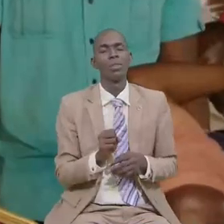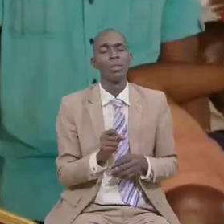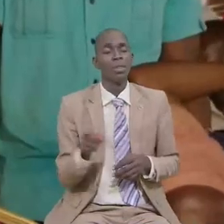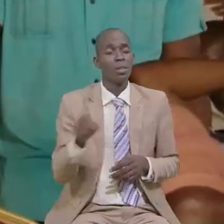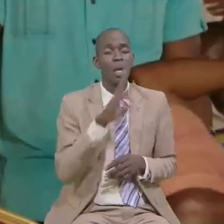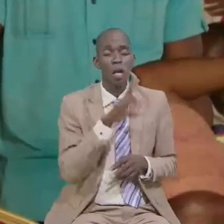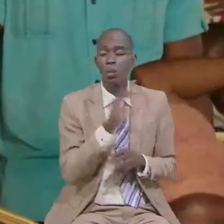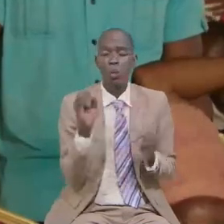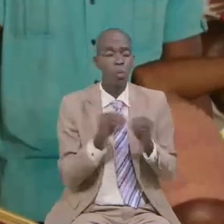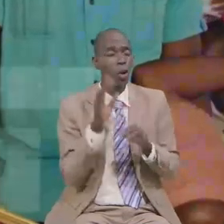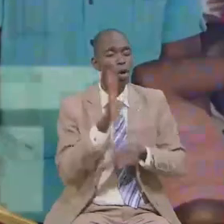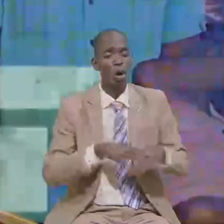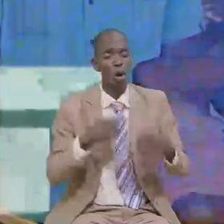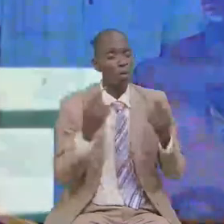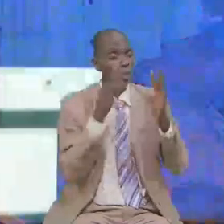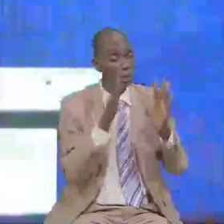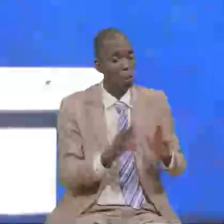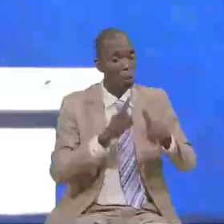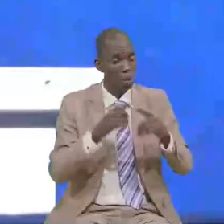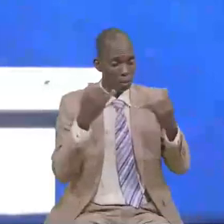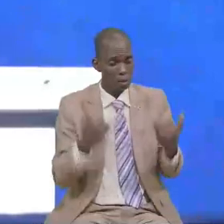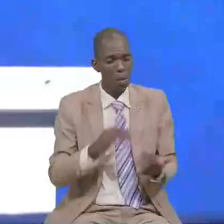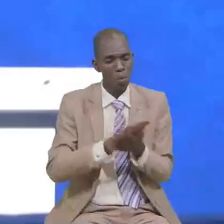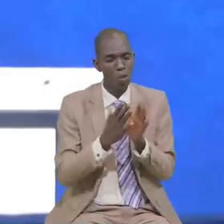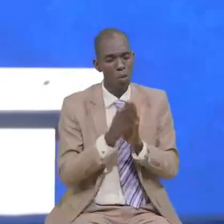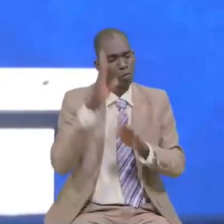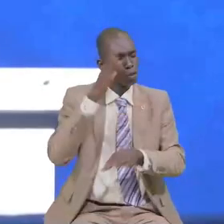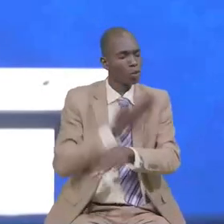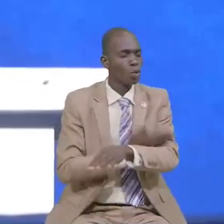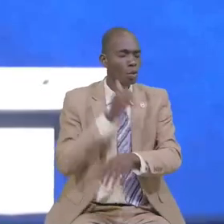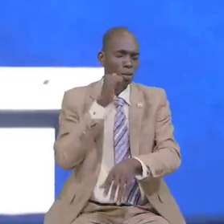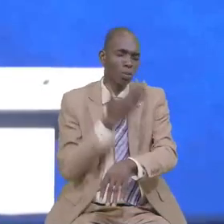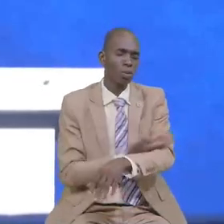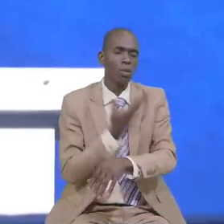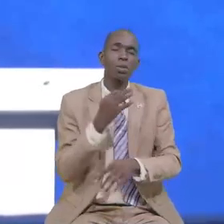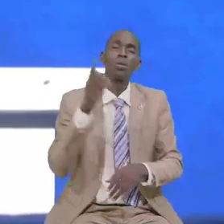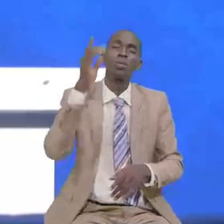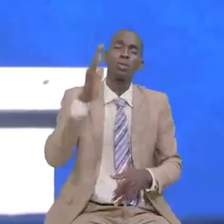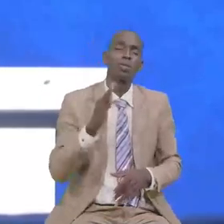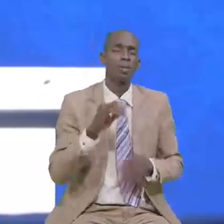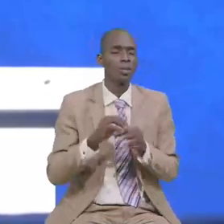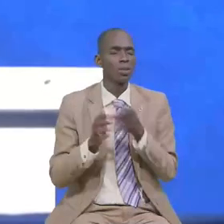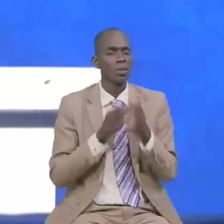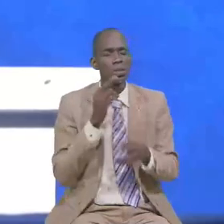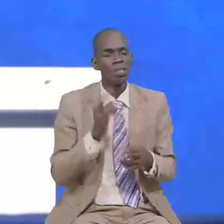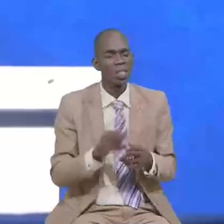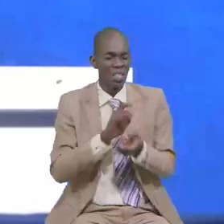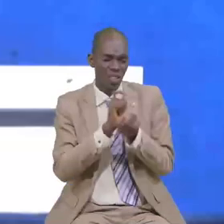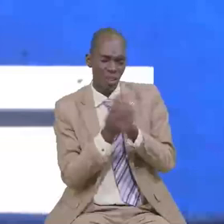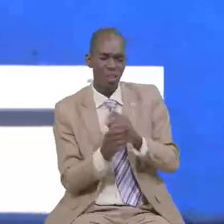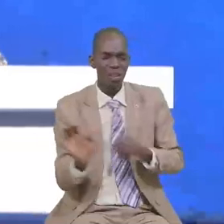ne sont plus pécheurs, ils sont maintenant des enfants de Dieu, fils et filles de Dieu. Change